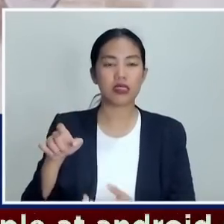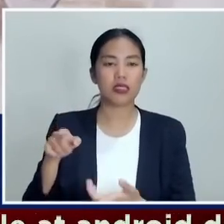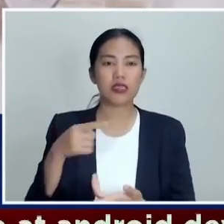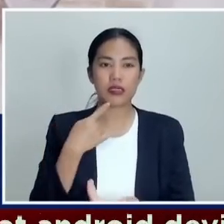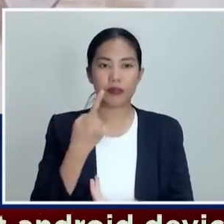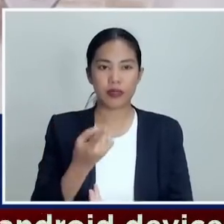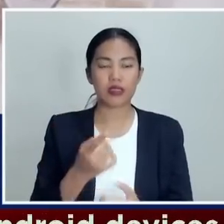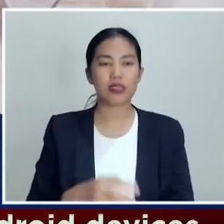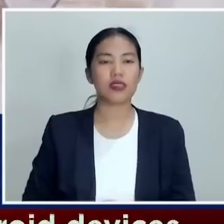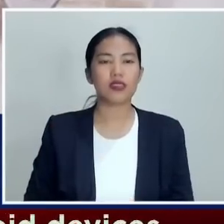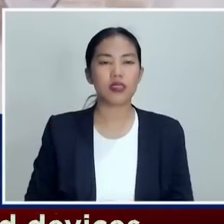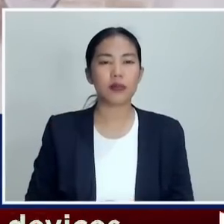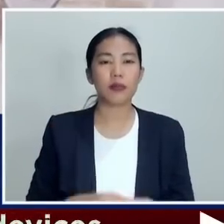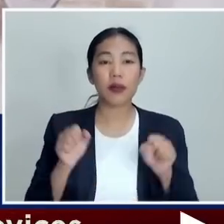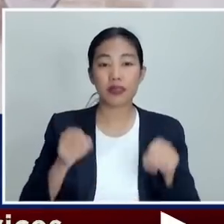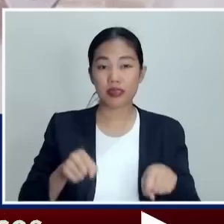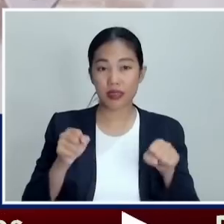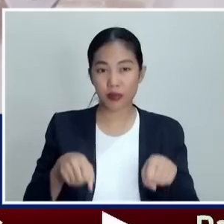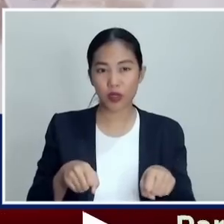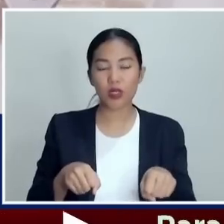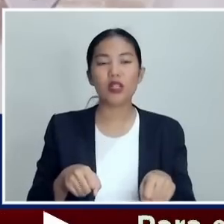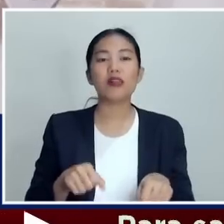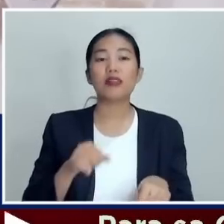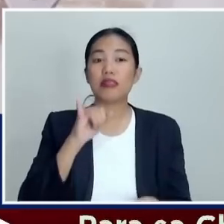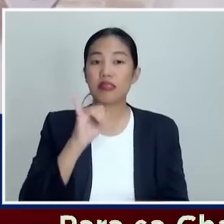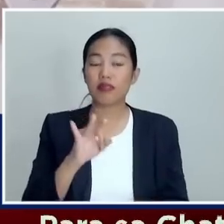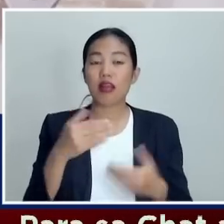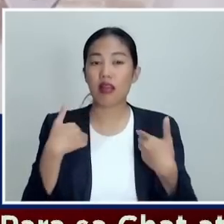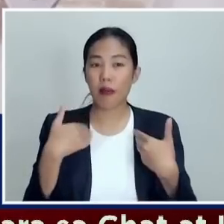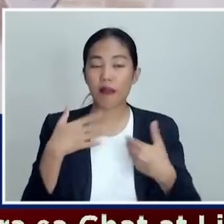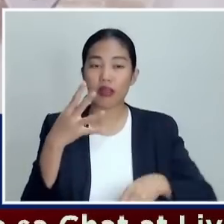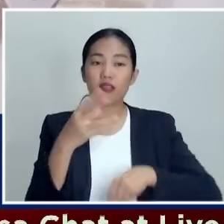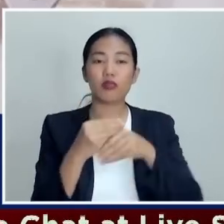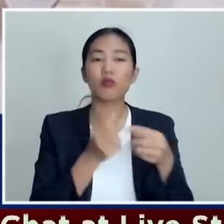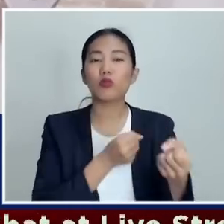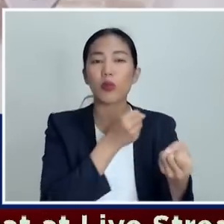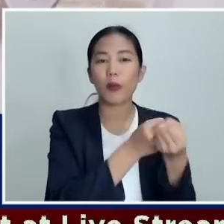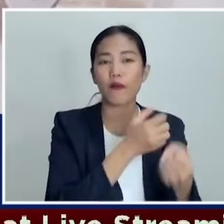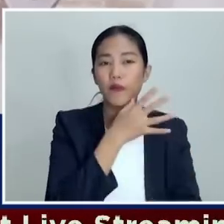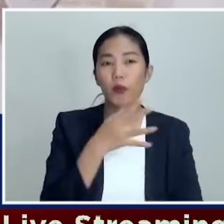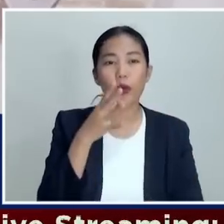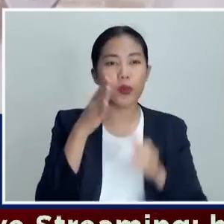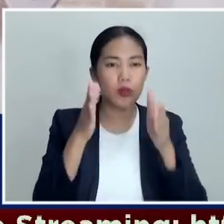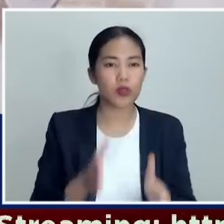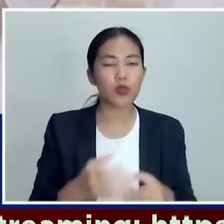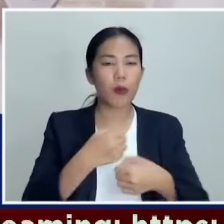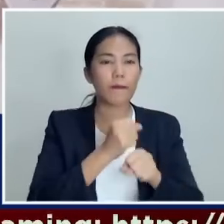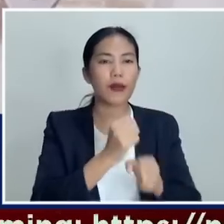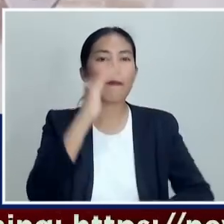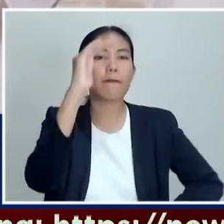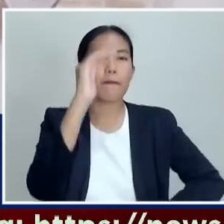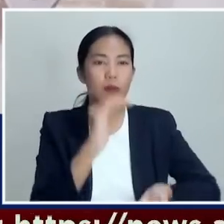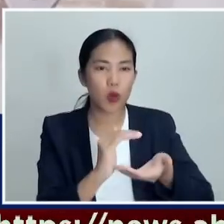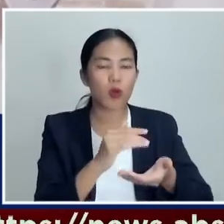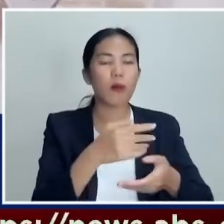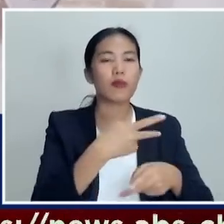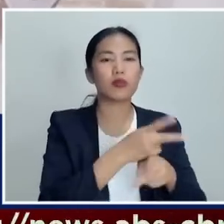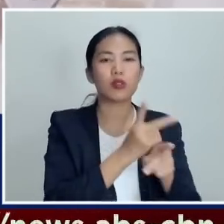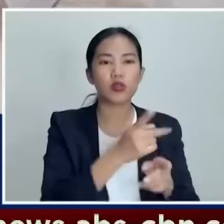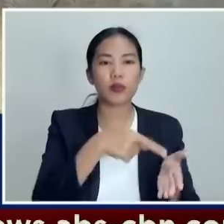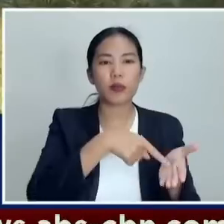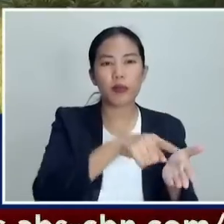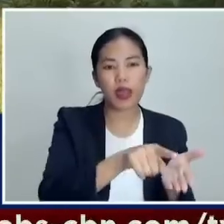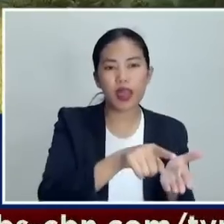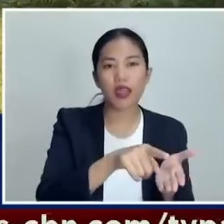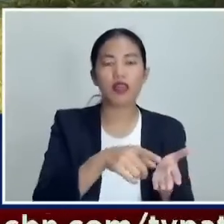bigas kung may dagdag ayuda sa mga magsasaka upang maibaba ang production cost sa fertilizer, binhi at